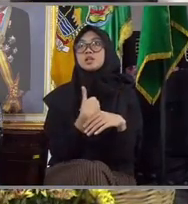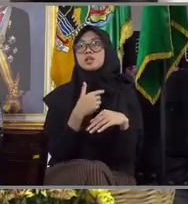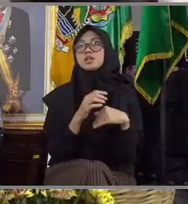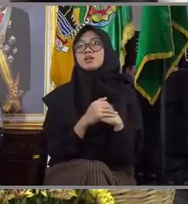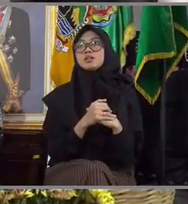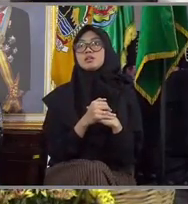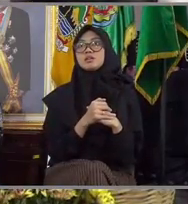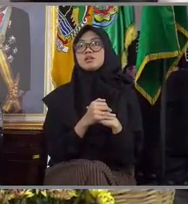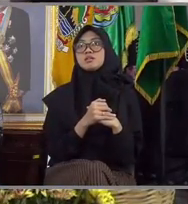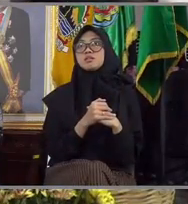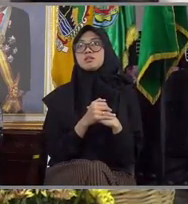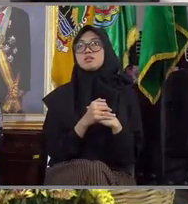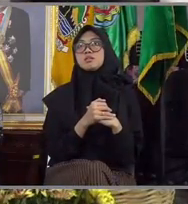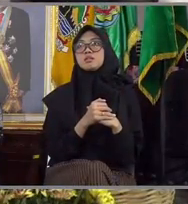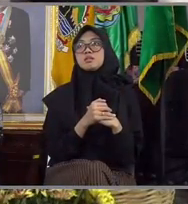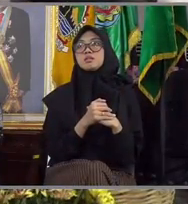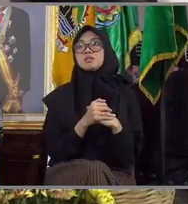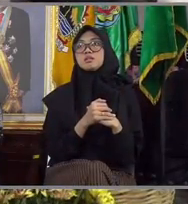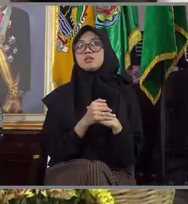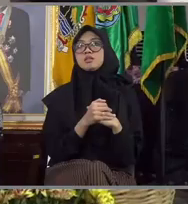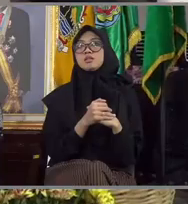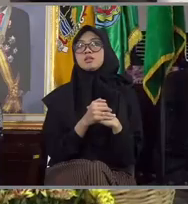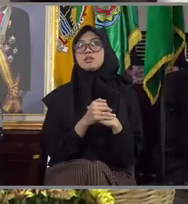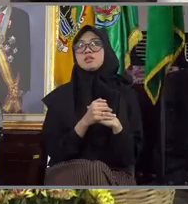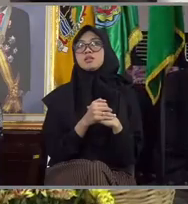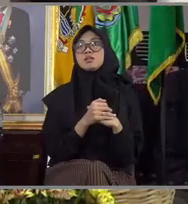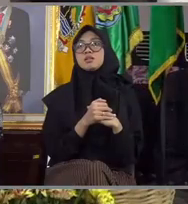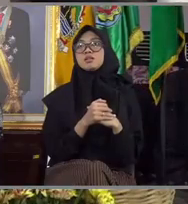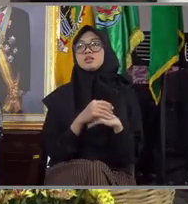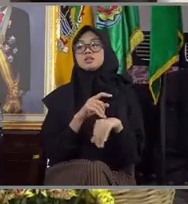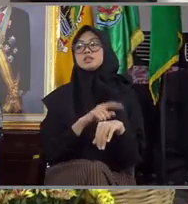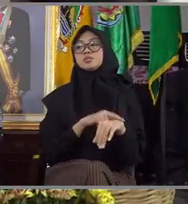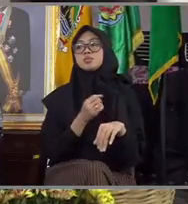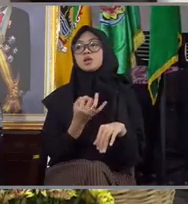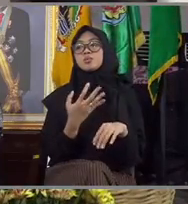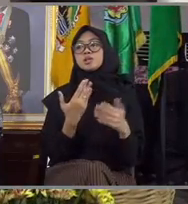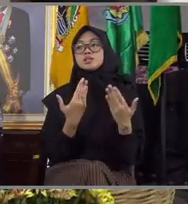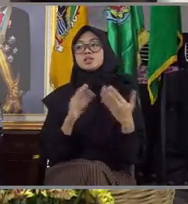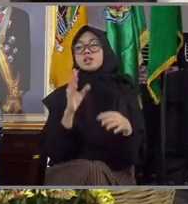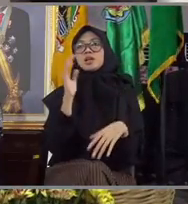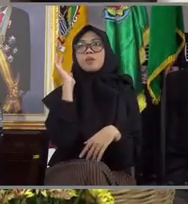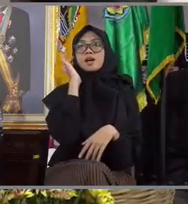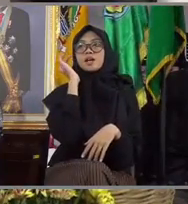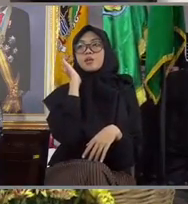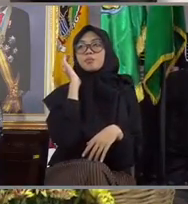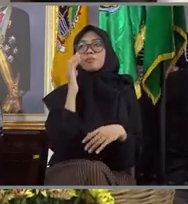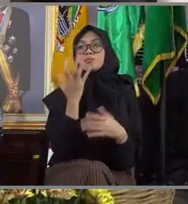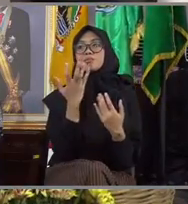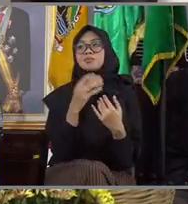magrib Hai jam jam berapa pak Habis maghrib harga Levis Ma'arif itu bisa